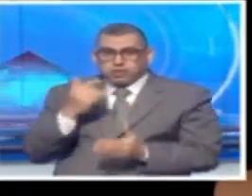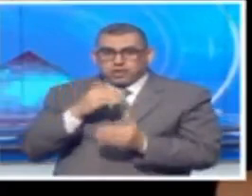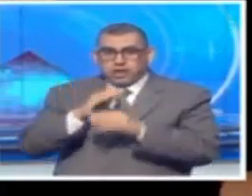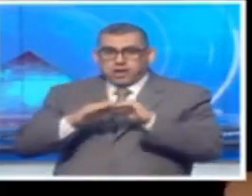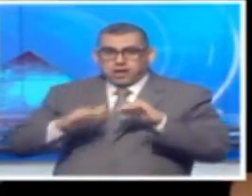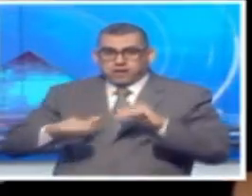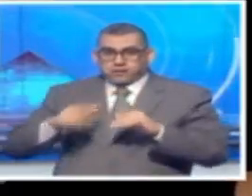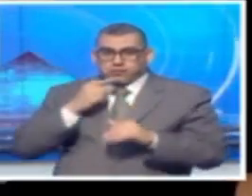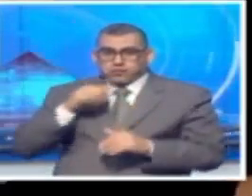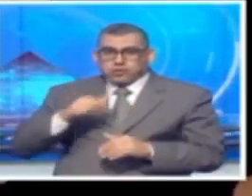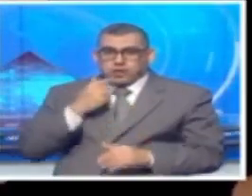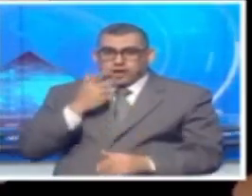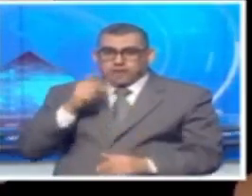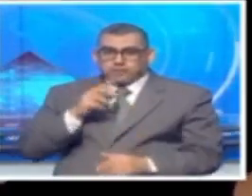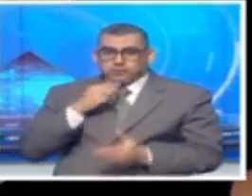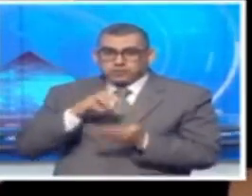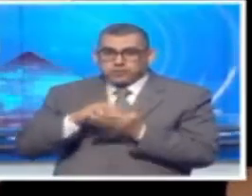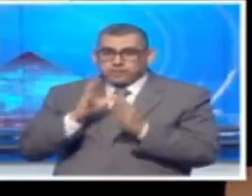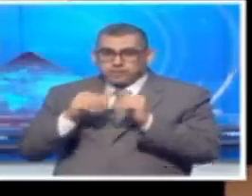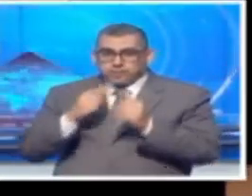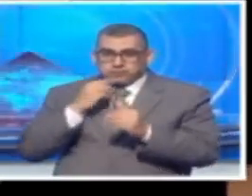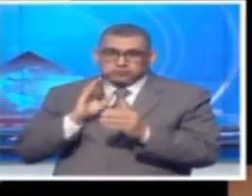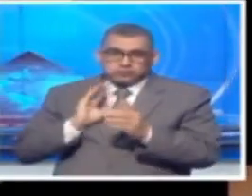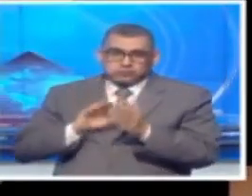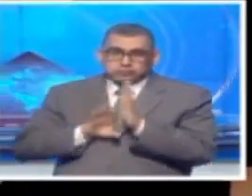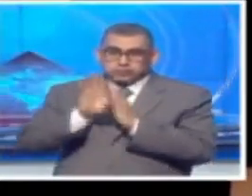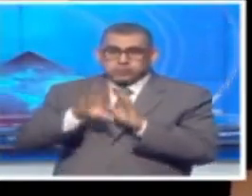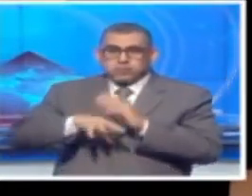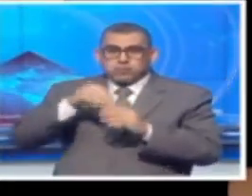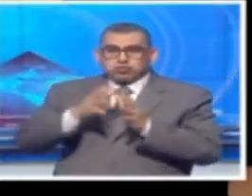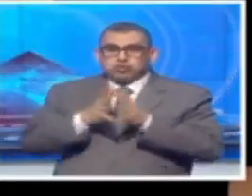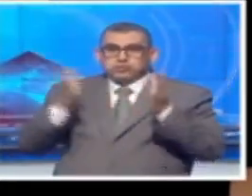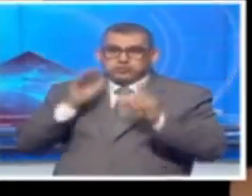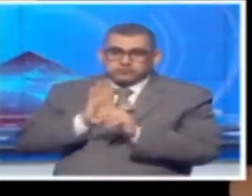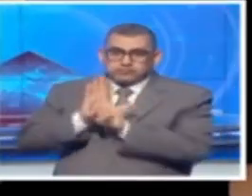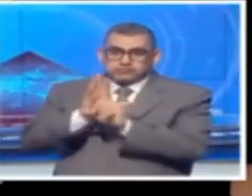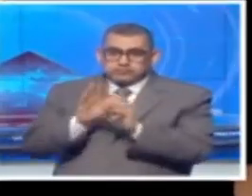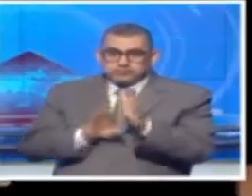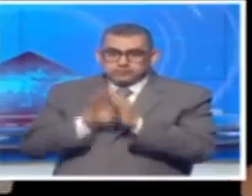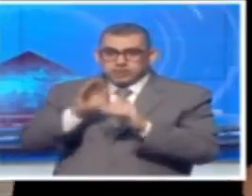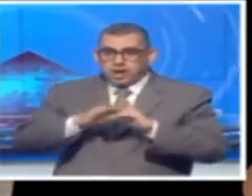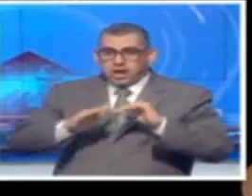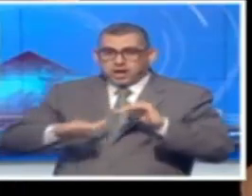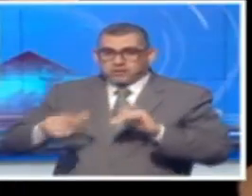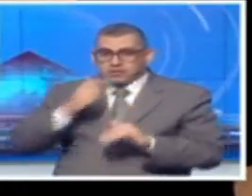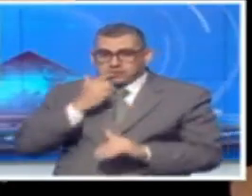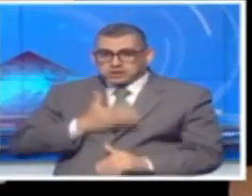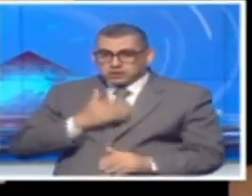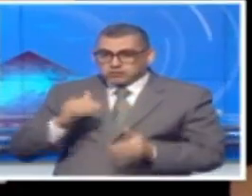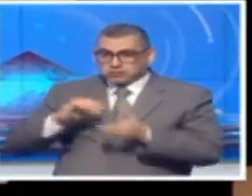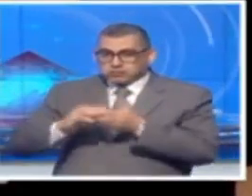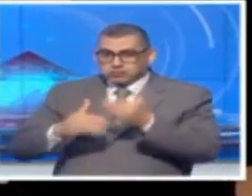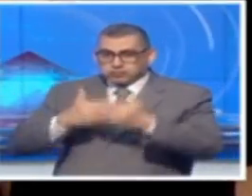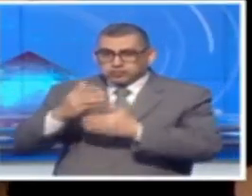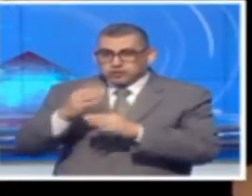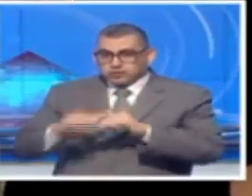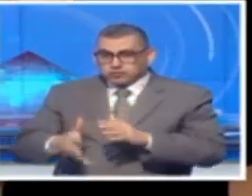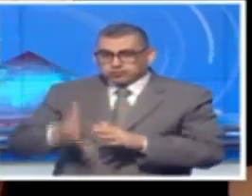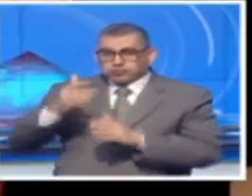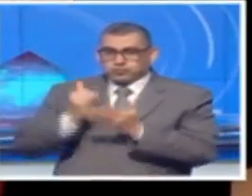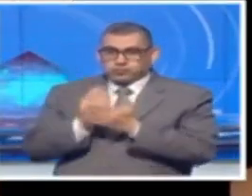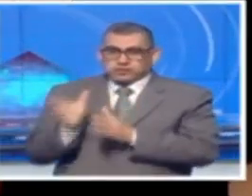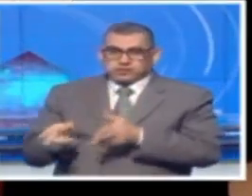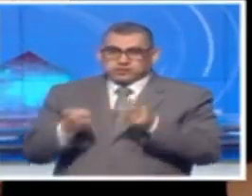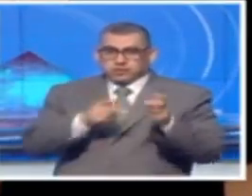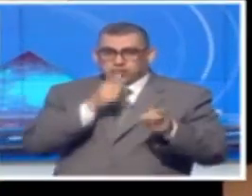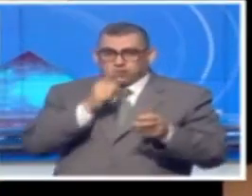للطفولة يونيسيف مصر العديد من المشروعات لدعم وتنمية الأطفال خاصة في مرحلة الطفولة